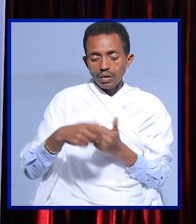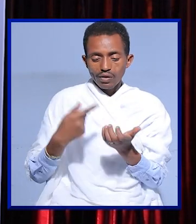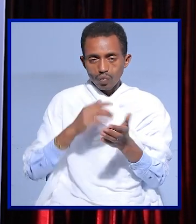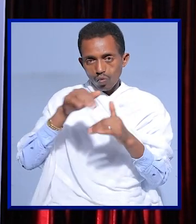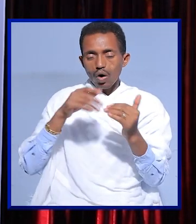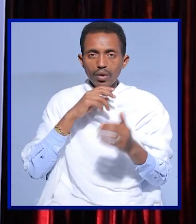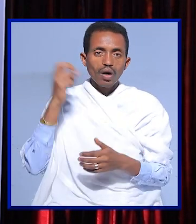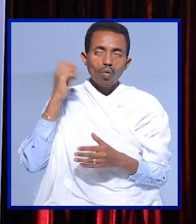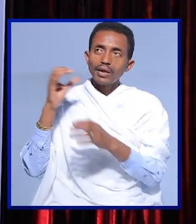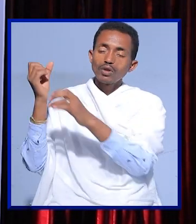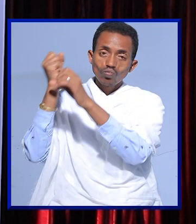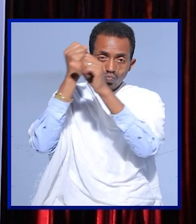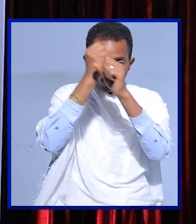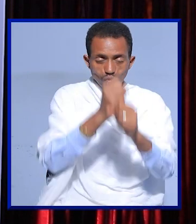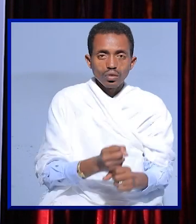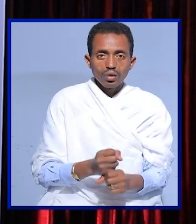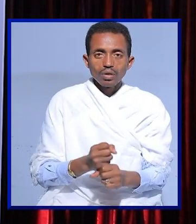ይህንን ወርቅ ይዘው ሄዱ ነው የሚለው።